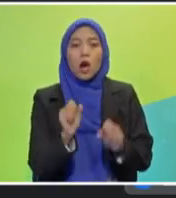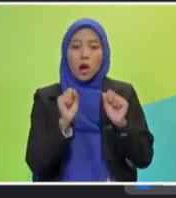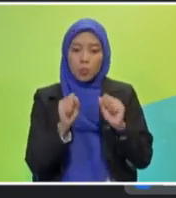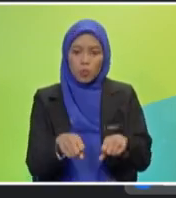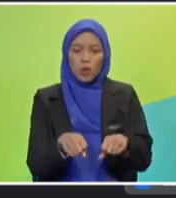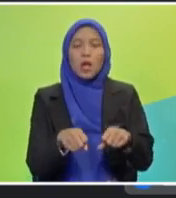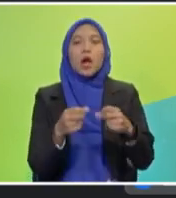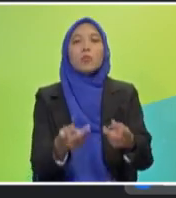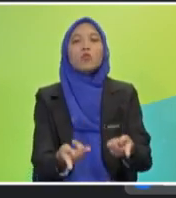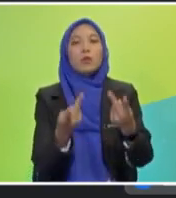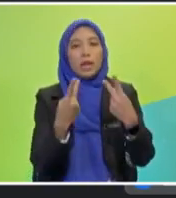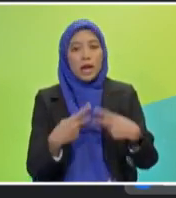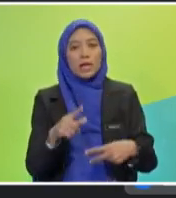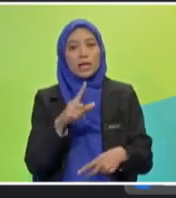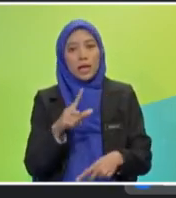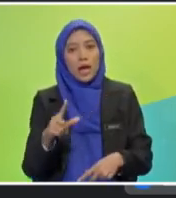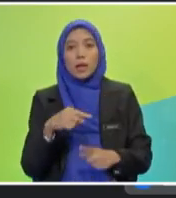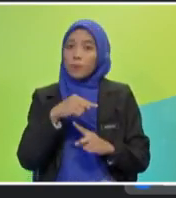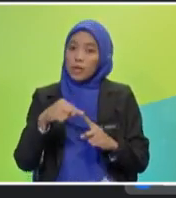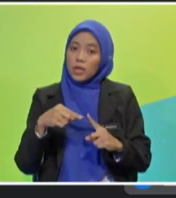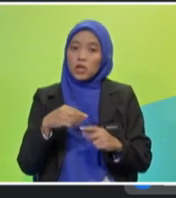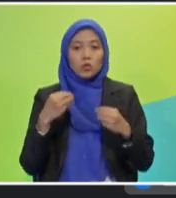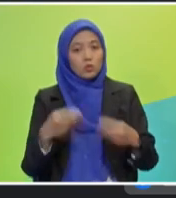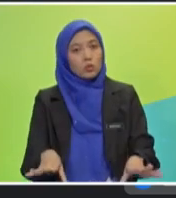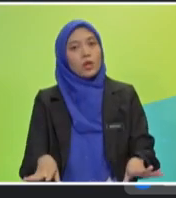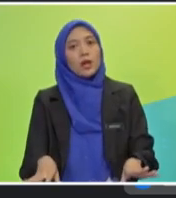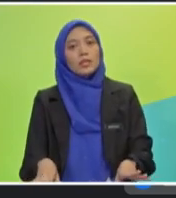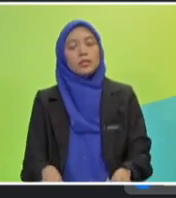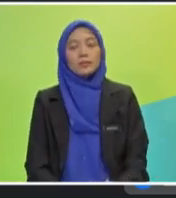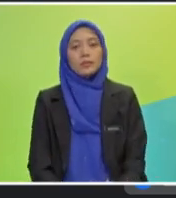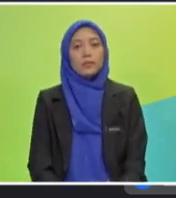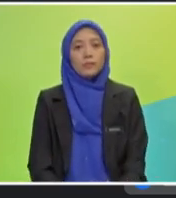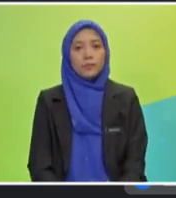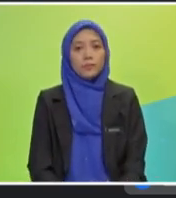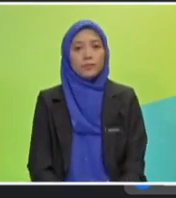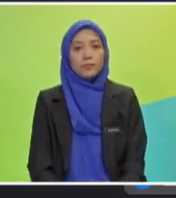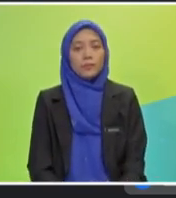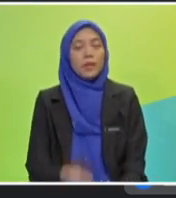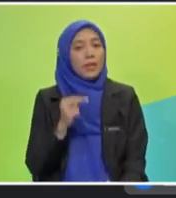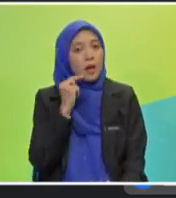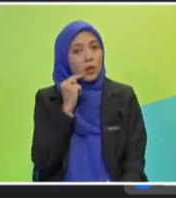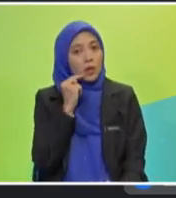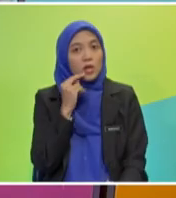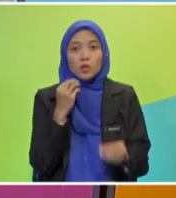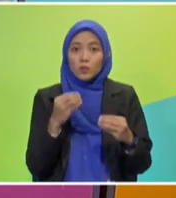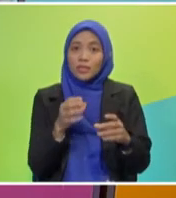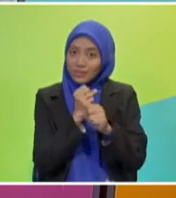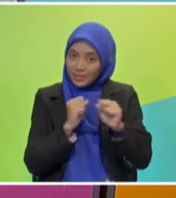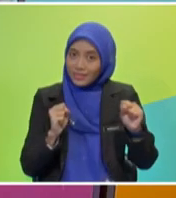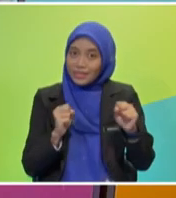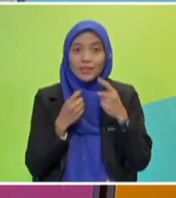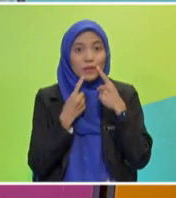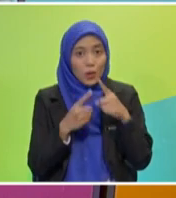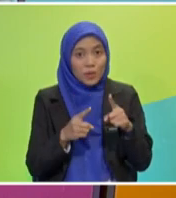lukisan awak siap. Ya, baiklah. Naura, sila berikan respons jika sudah